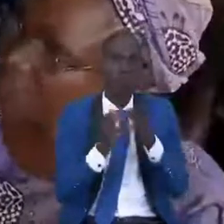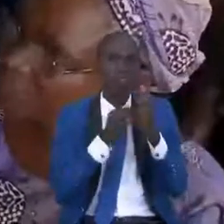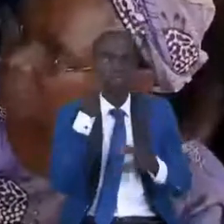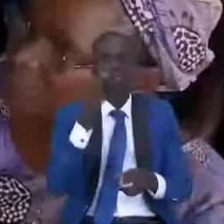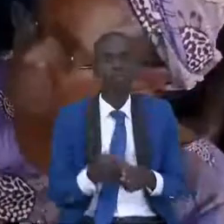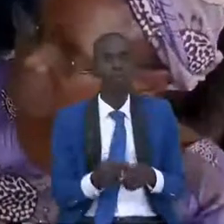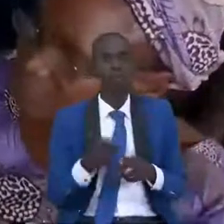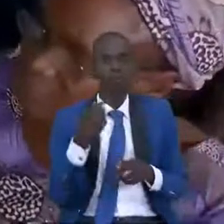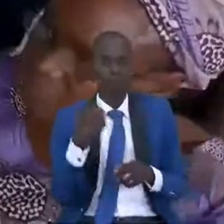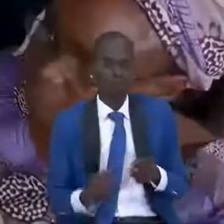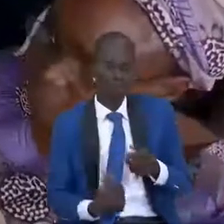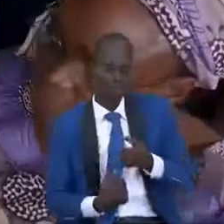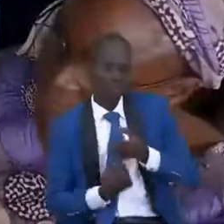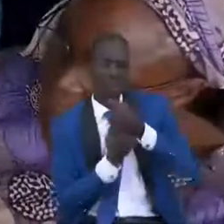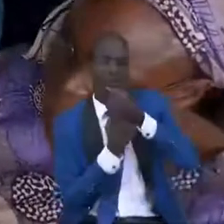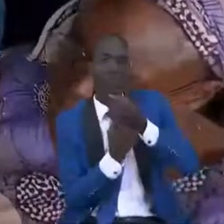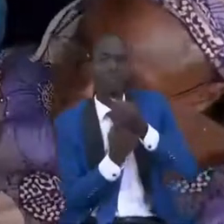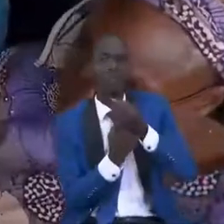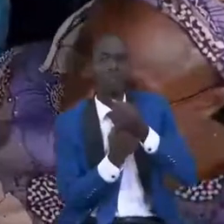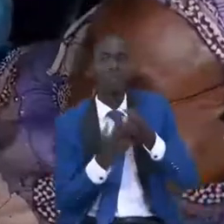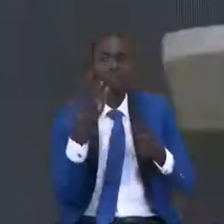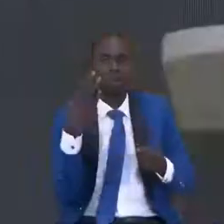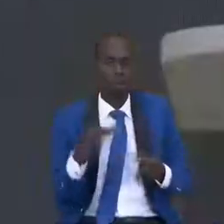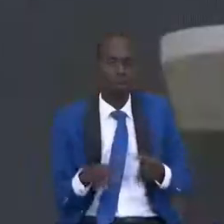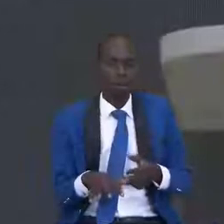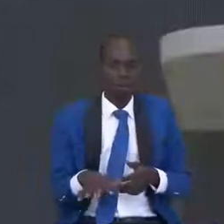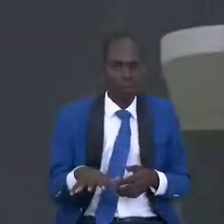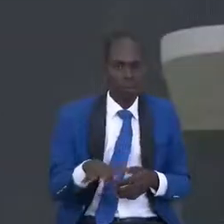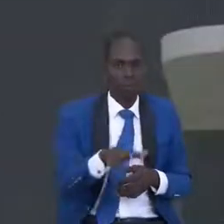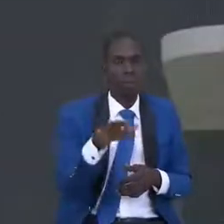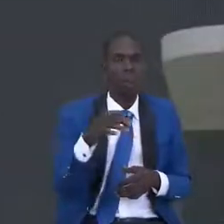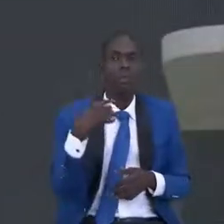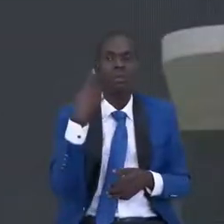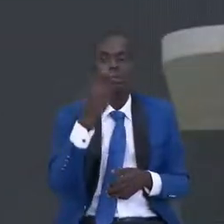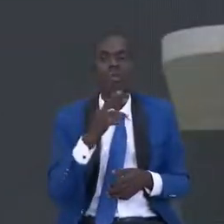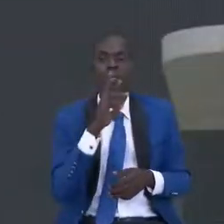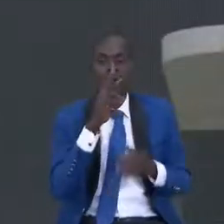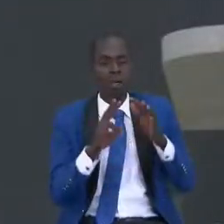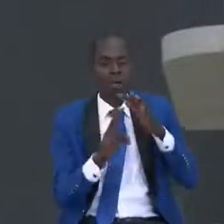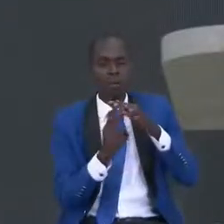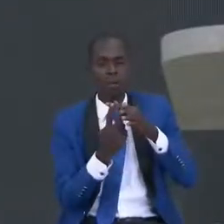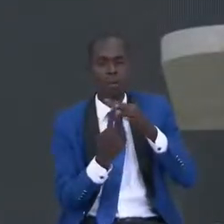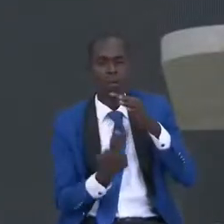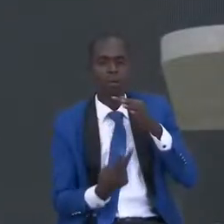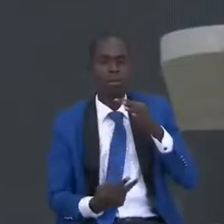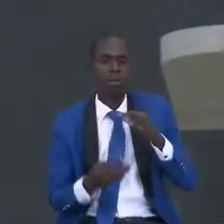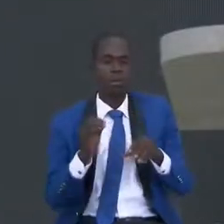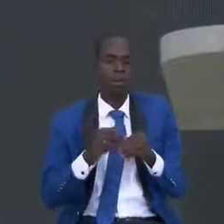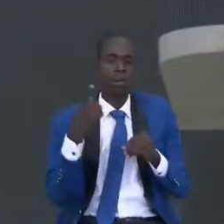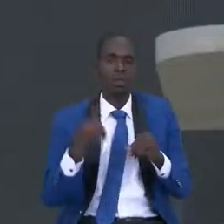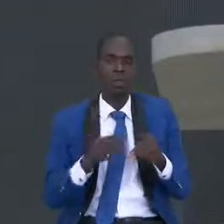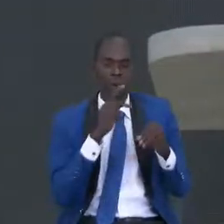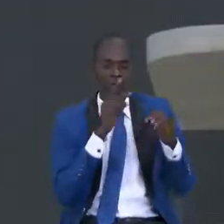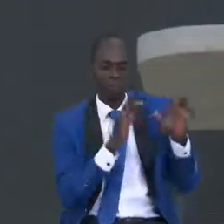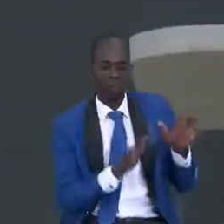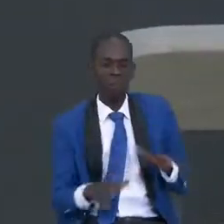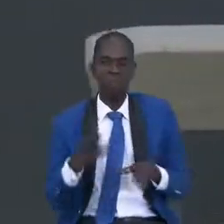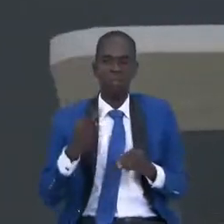Le secours de ceux qui s'enfoncent dans l'océan de la vie.